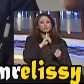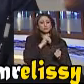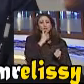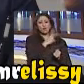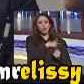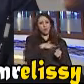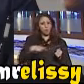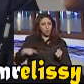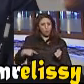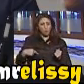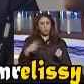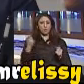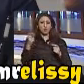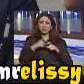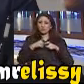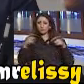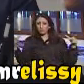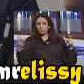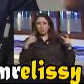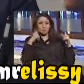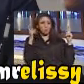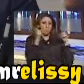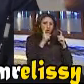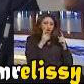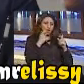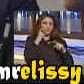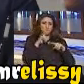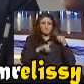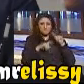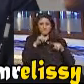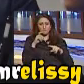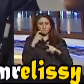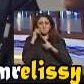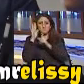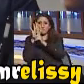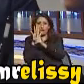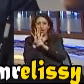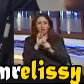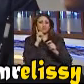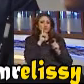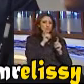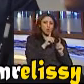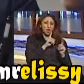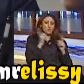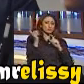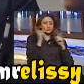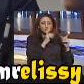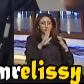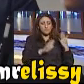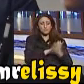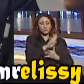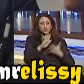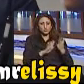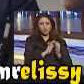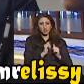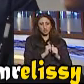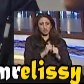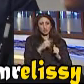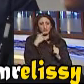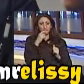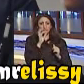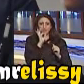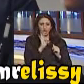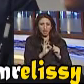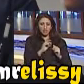حكومة وأغلبية ومعارضة, لدرجة أن ما حدش فيهم قادر حتى الآن أنه يكسر جدار